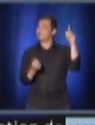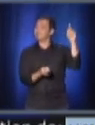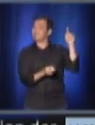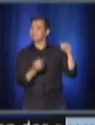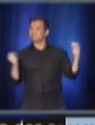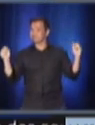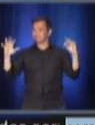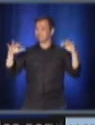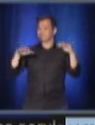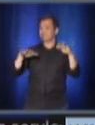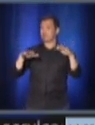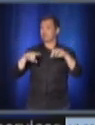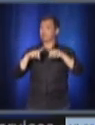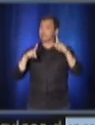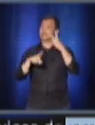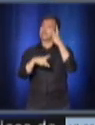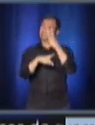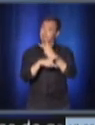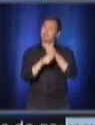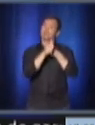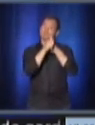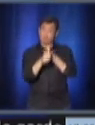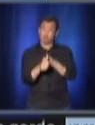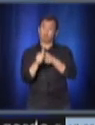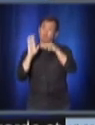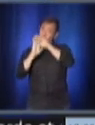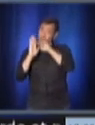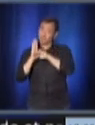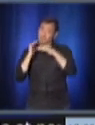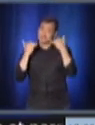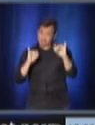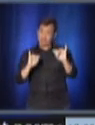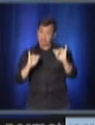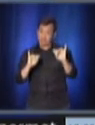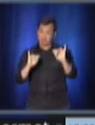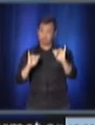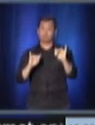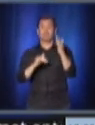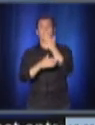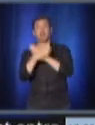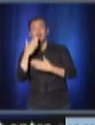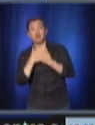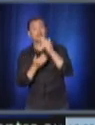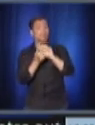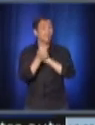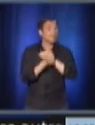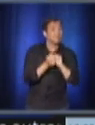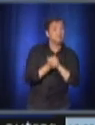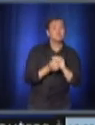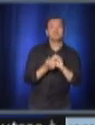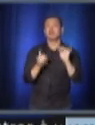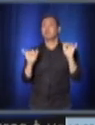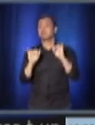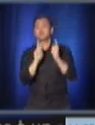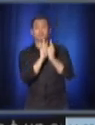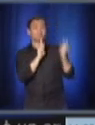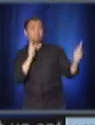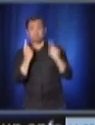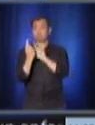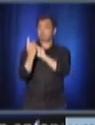effort ne doit pas rester là. Les règles doivent continuer d'être suivies. Le lavage des mains et